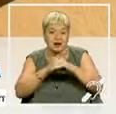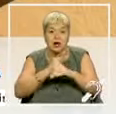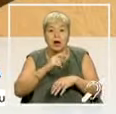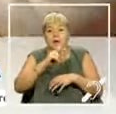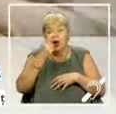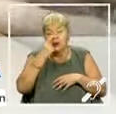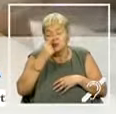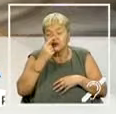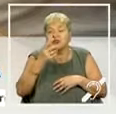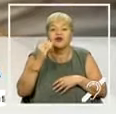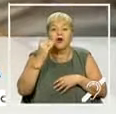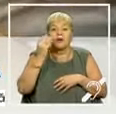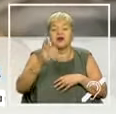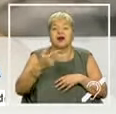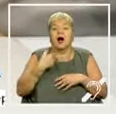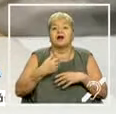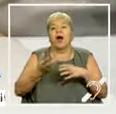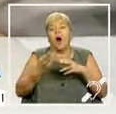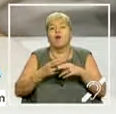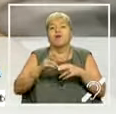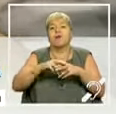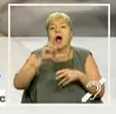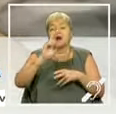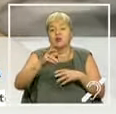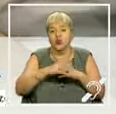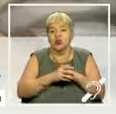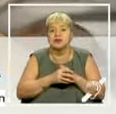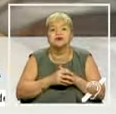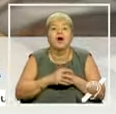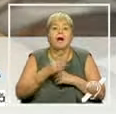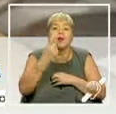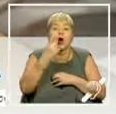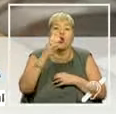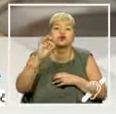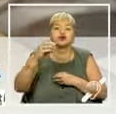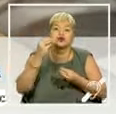lăuda că au mai mult de 100 de mari maestri, dintr-un total de aproape 2000 cât se află în lume în acest moment.